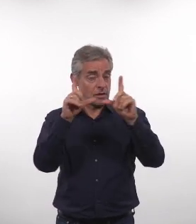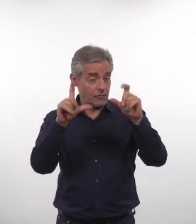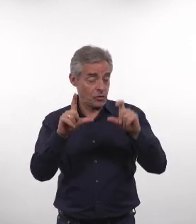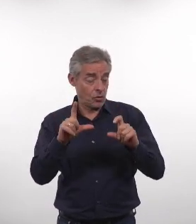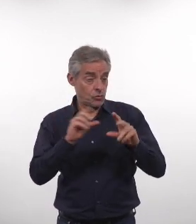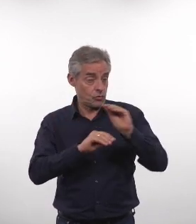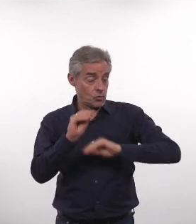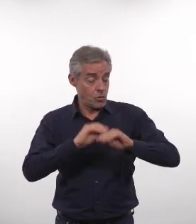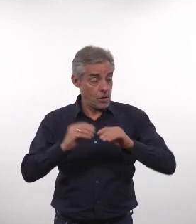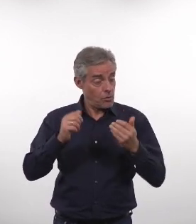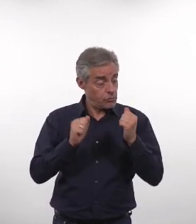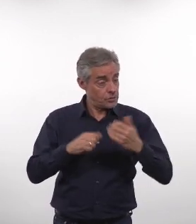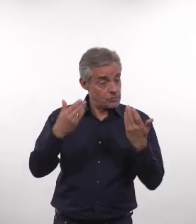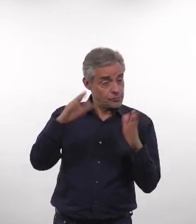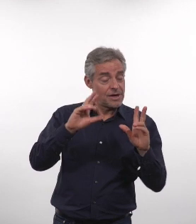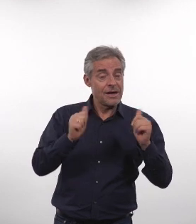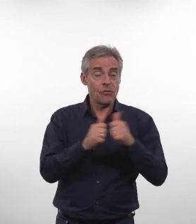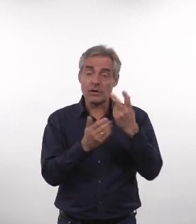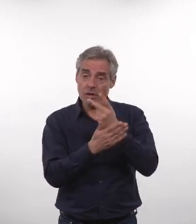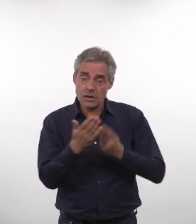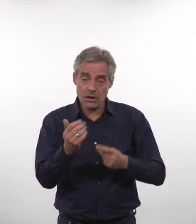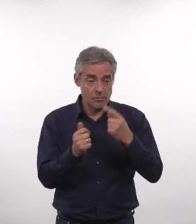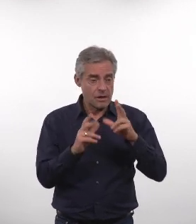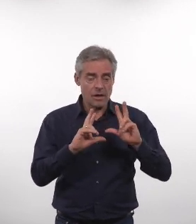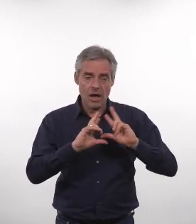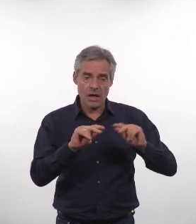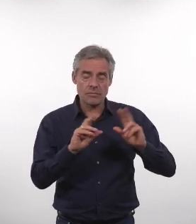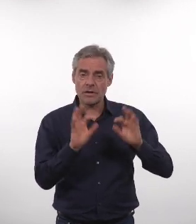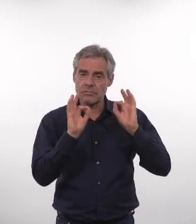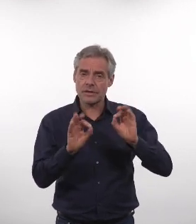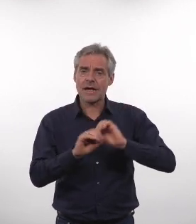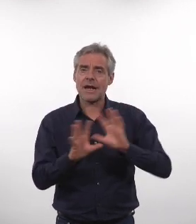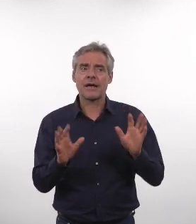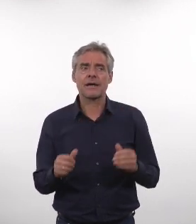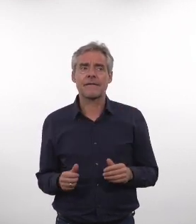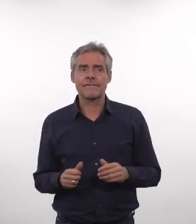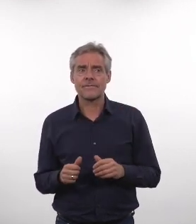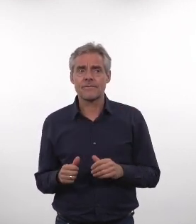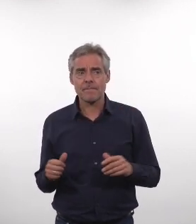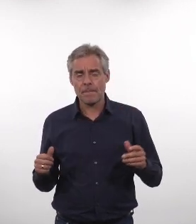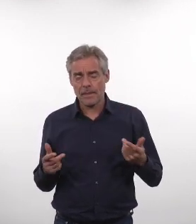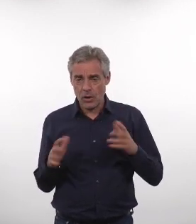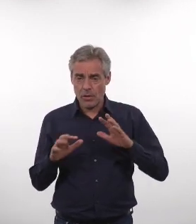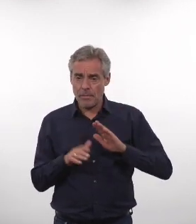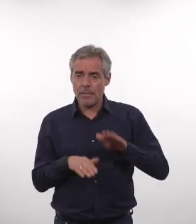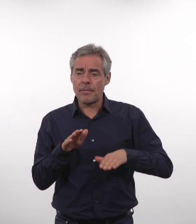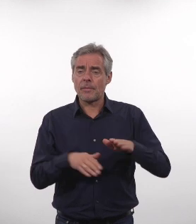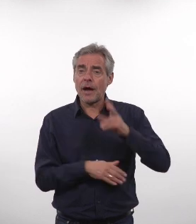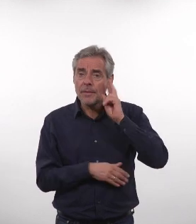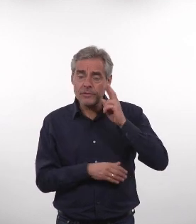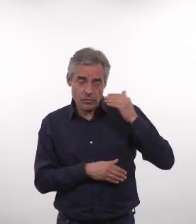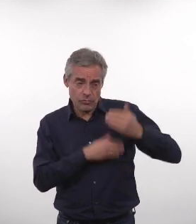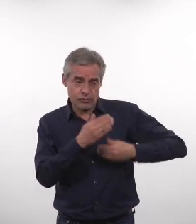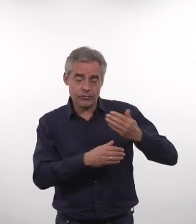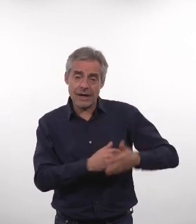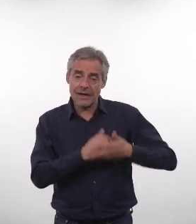et des dessins qui vont permettre en fait de détailler les différentes étapes de l'habituation aux soins, qui